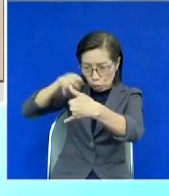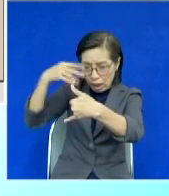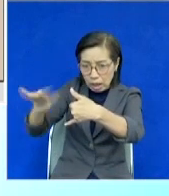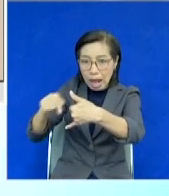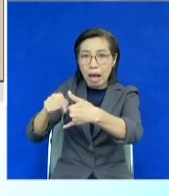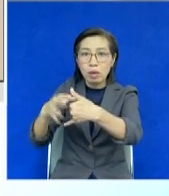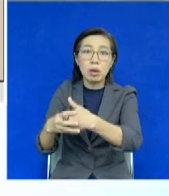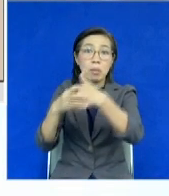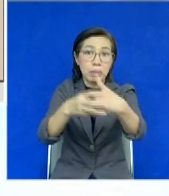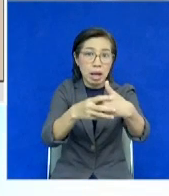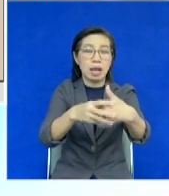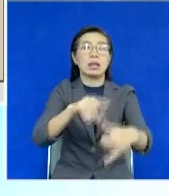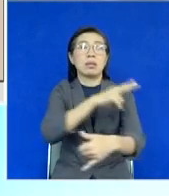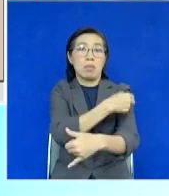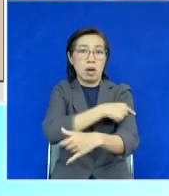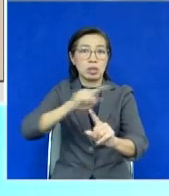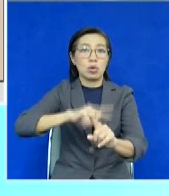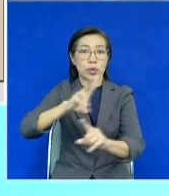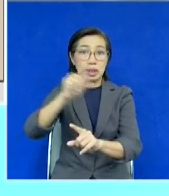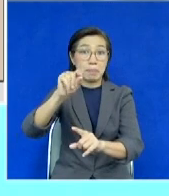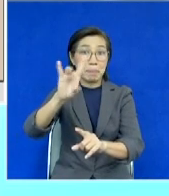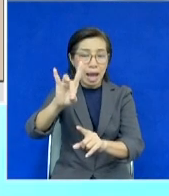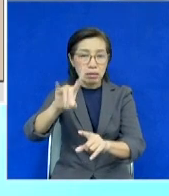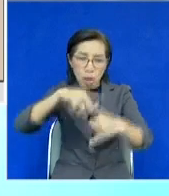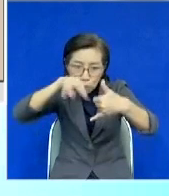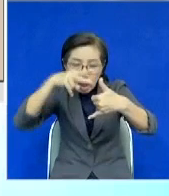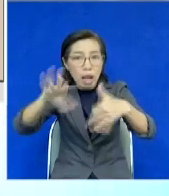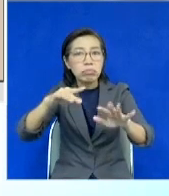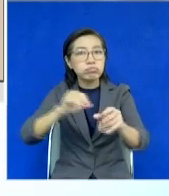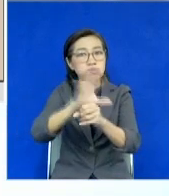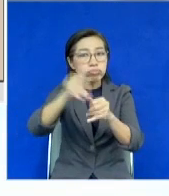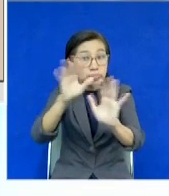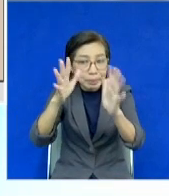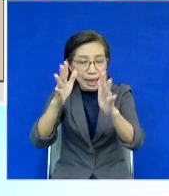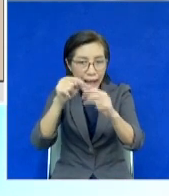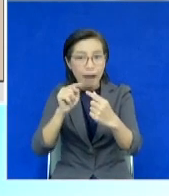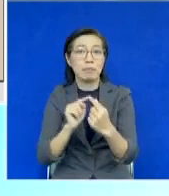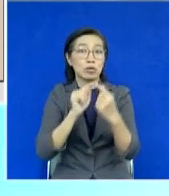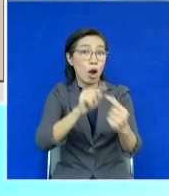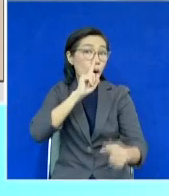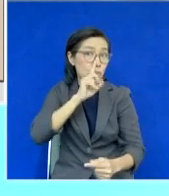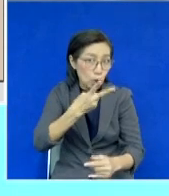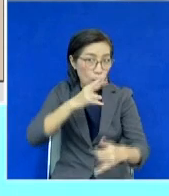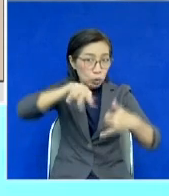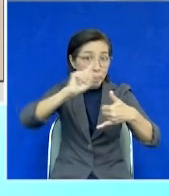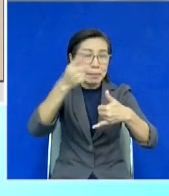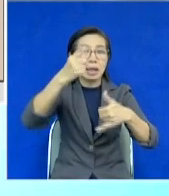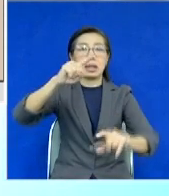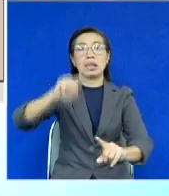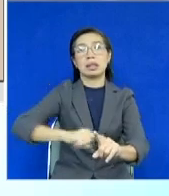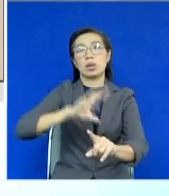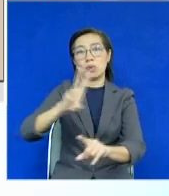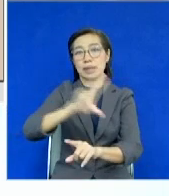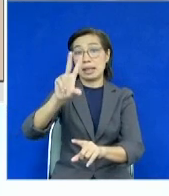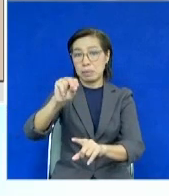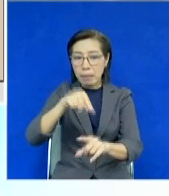ในวันที่28มิถุนายนผลไม่พบเชื้อค่ะแล้วก็ได้มีการส่งตรวจครั้งที่2ในวันที่30มิถุน